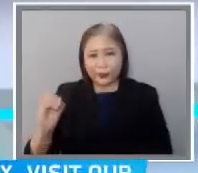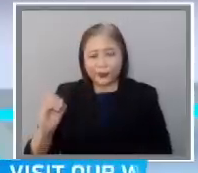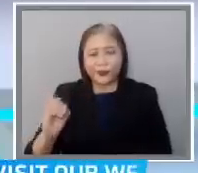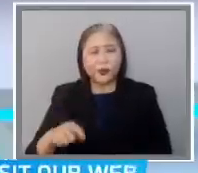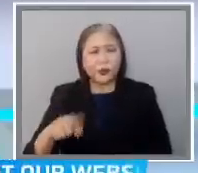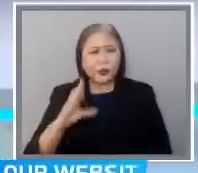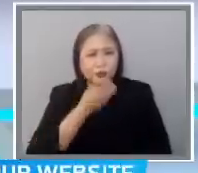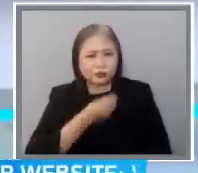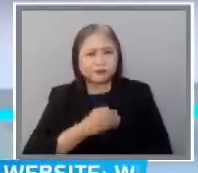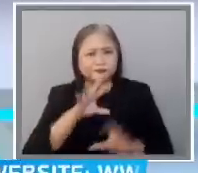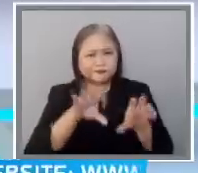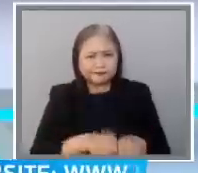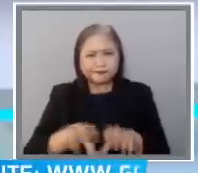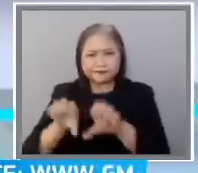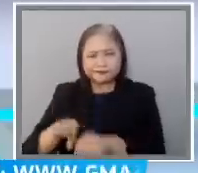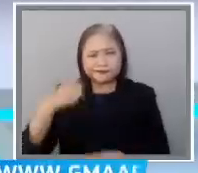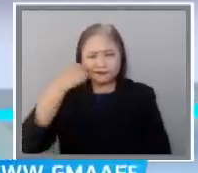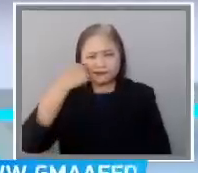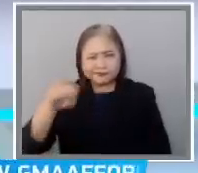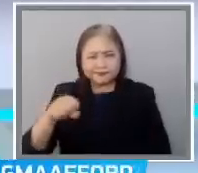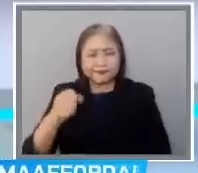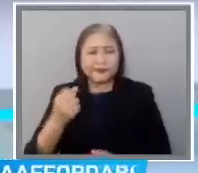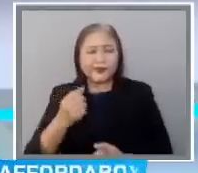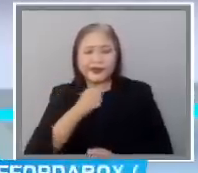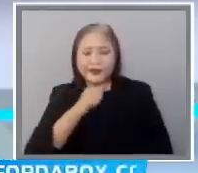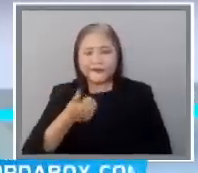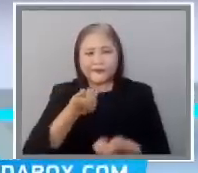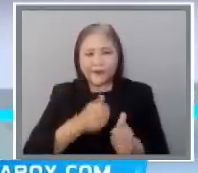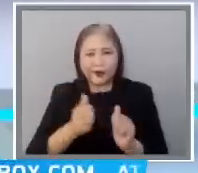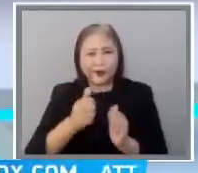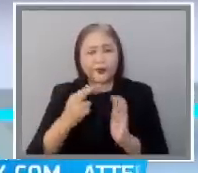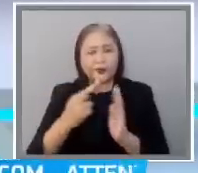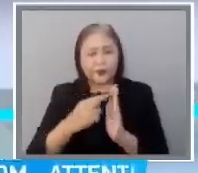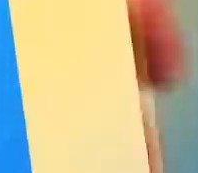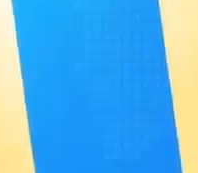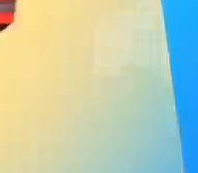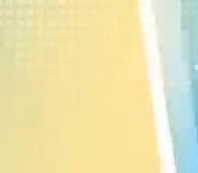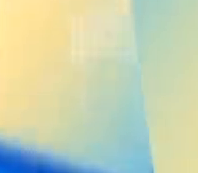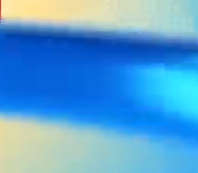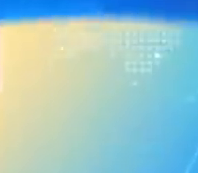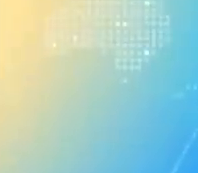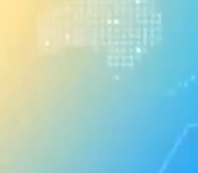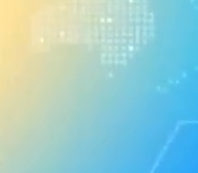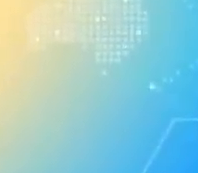traffic violator. May ulat on the spot si Joseph Morong. Joseph?